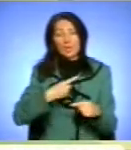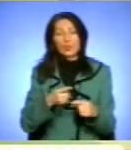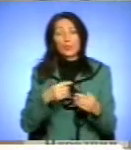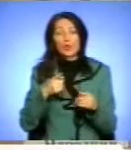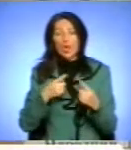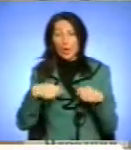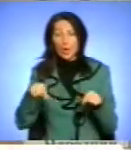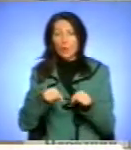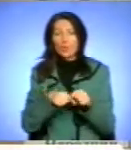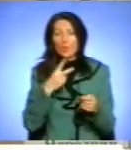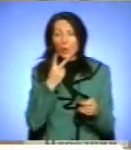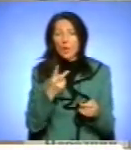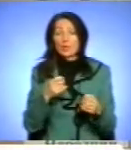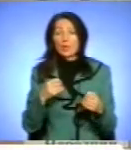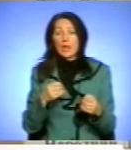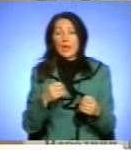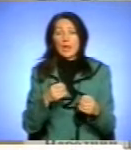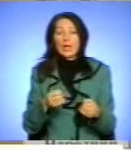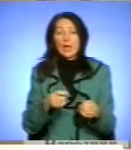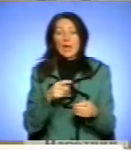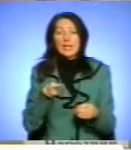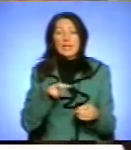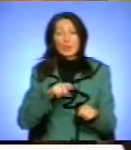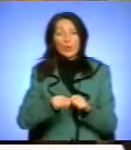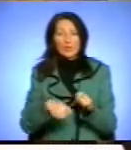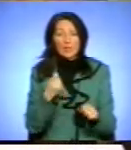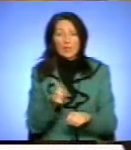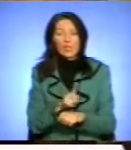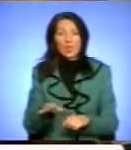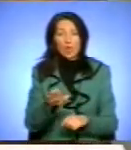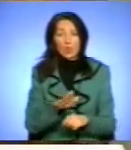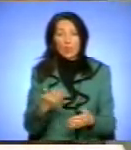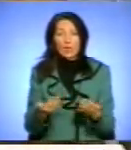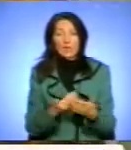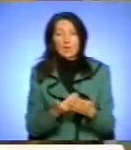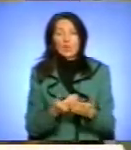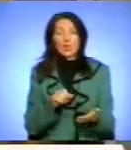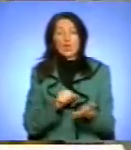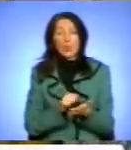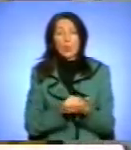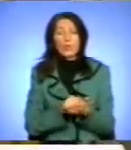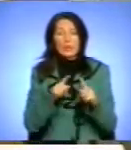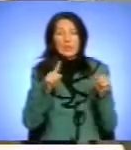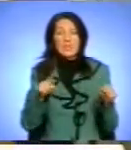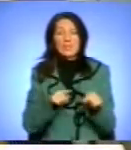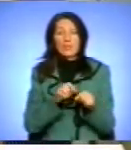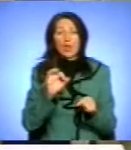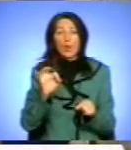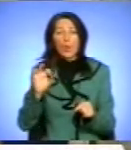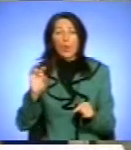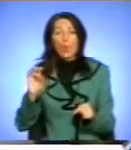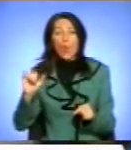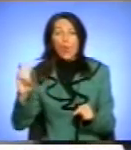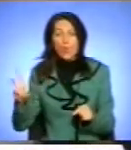святкування листопадового зриву на Тернопільщині. Серед представлених документів варті уваги листівки ООН у Великий день 1